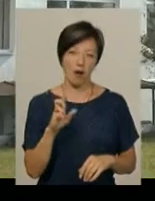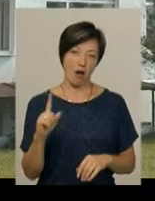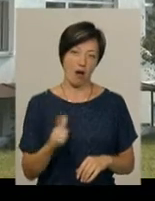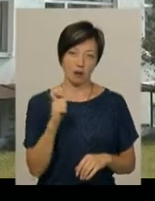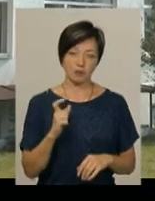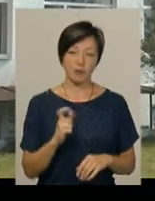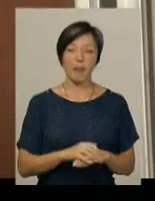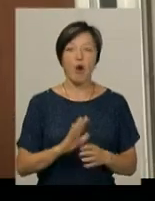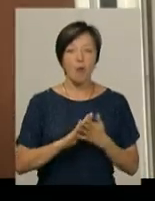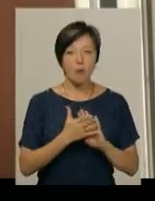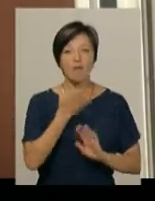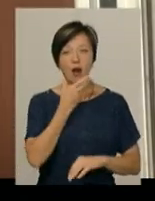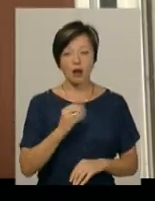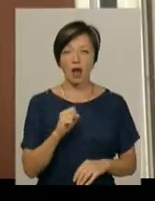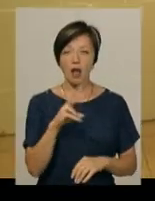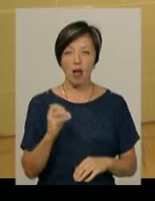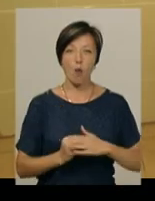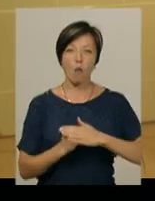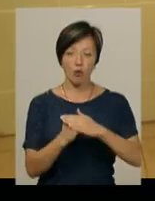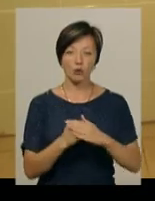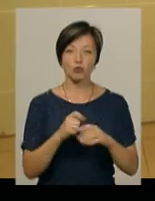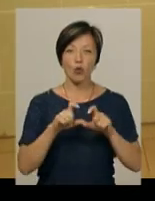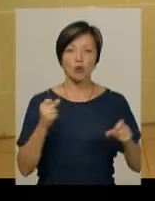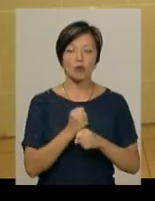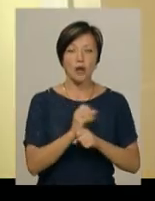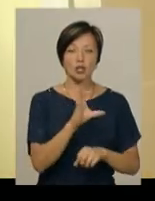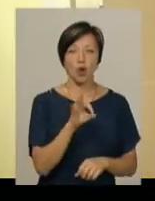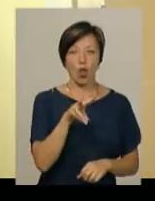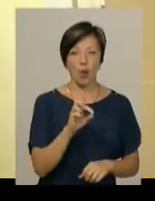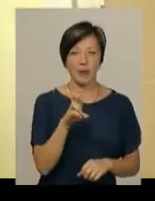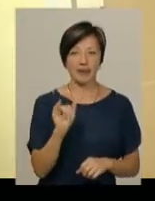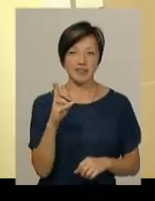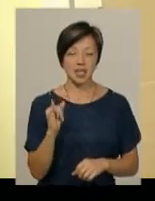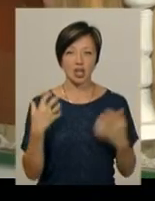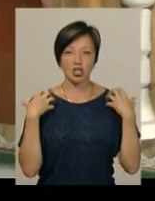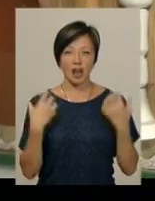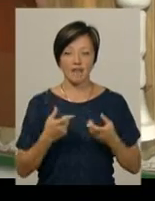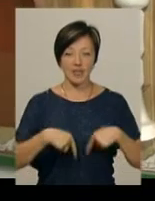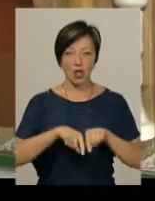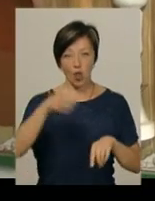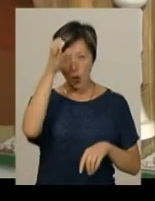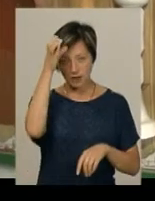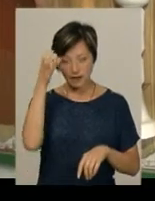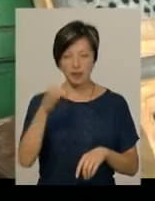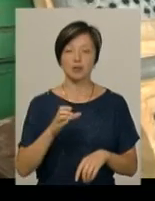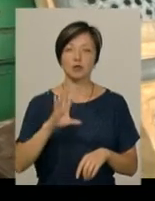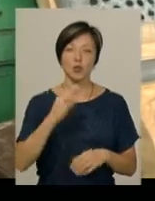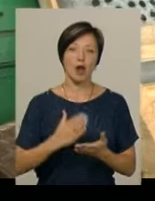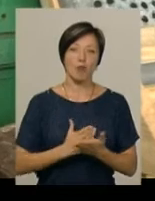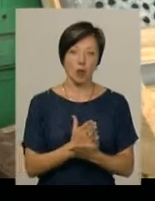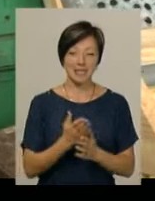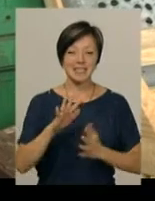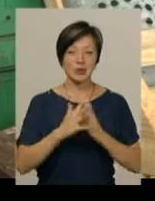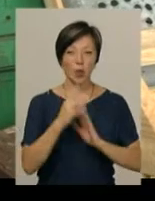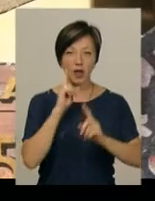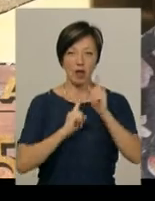Умови в школі, каже директор, гарні, але опорну школу зробили в Солопківцях. Навчальник відділу освіти, культури, охорони здоров'я і соціальної політики Солопковецької